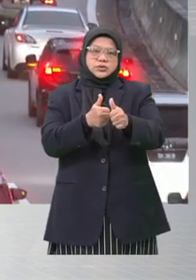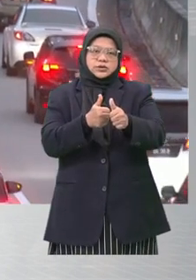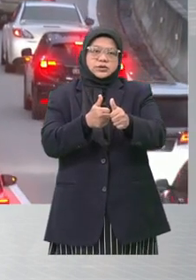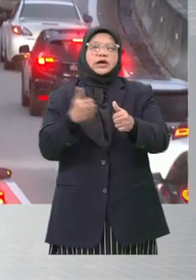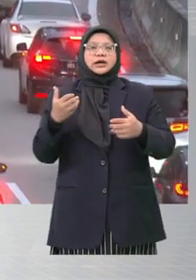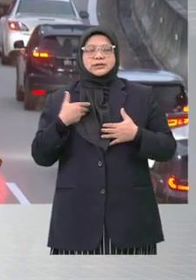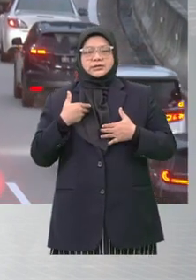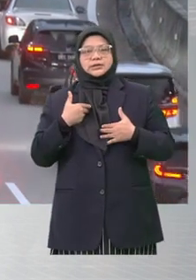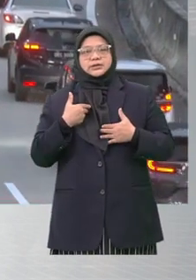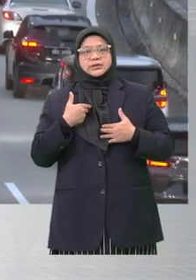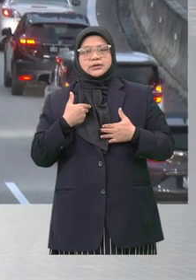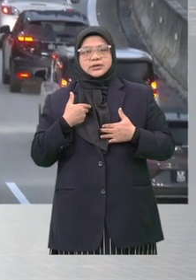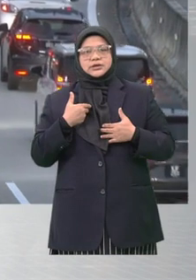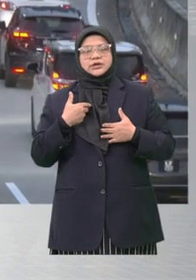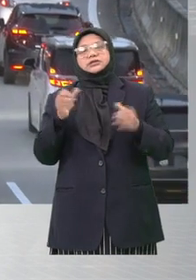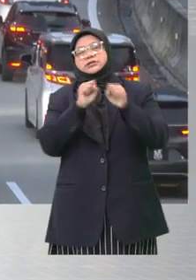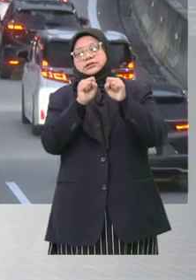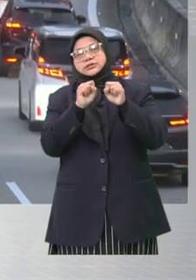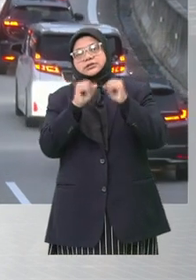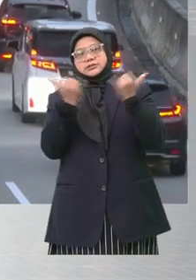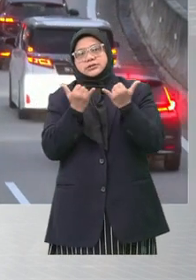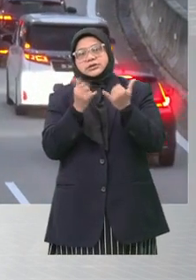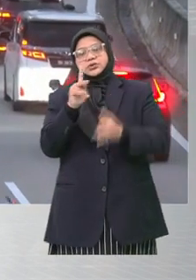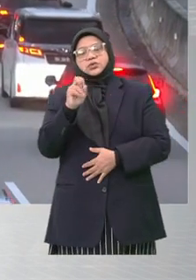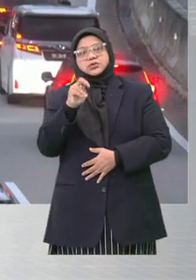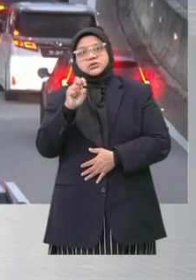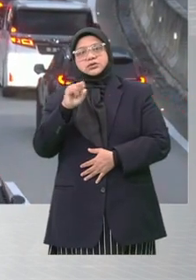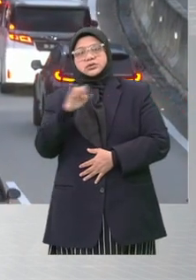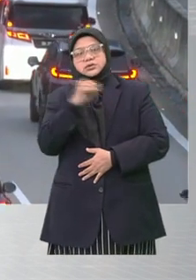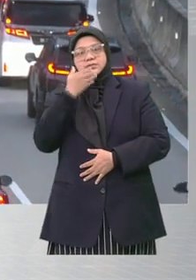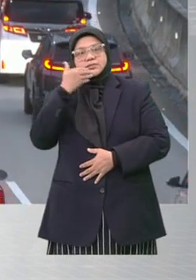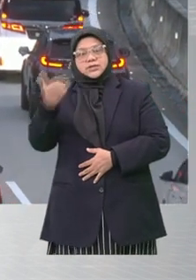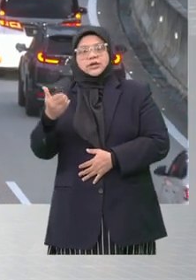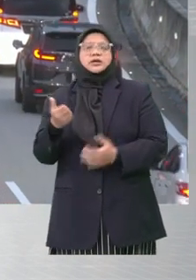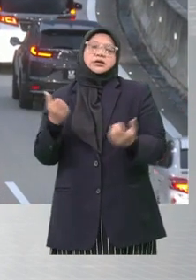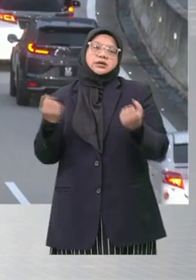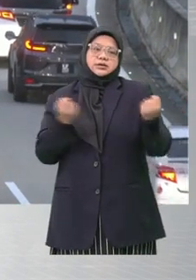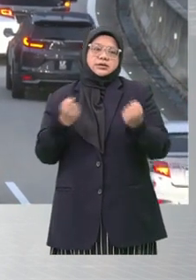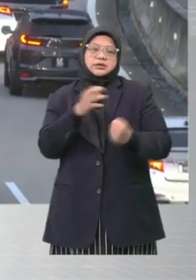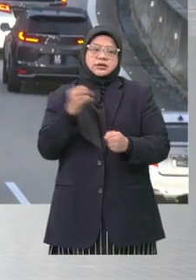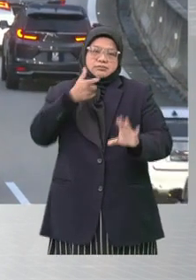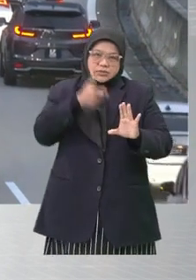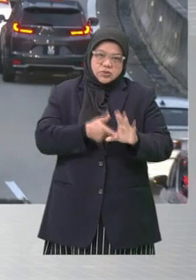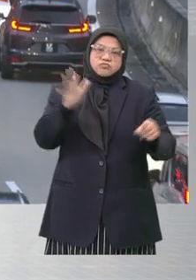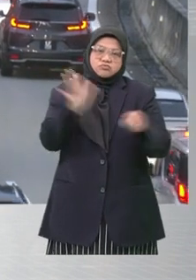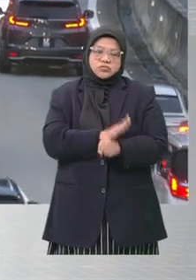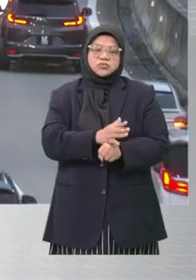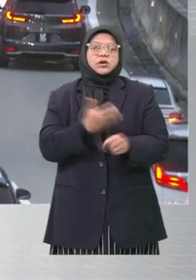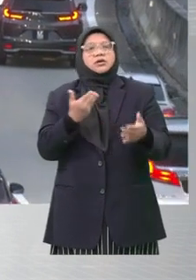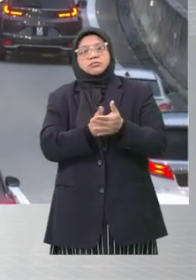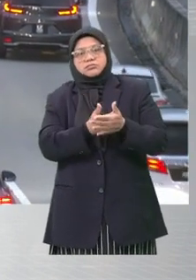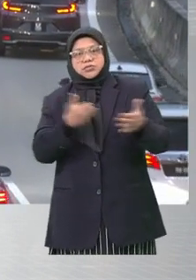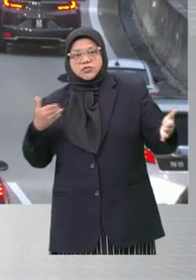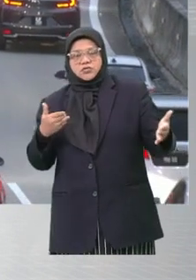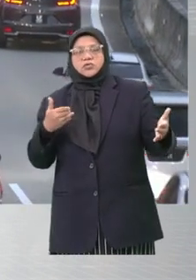oleh syarikat konsesi. Memastikan kenderaan dalam keadaan baik dan pastikan minyak dan petrol diisi secukupnya sebelum memasuki Lebuh